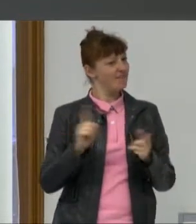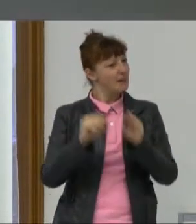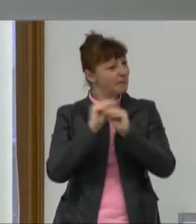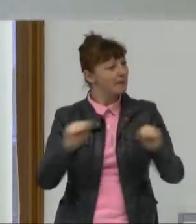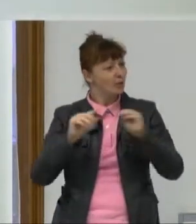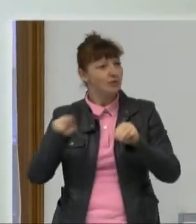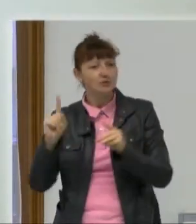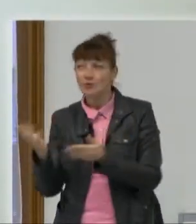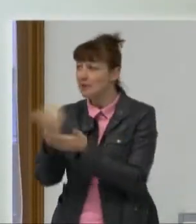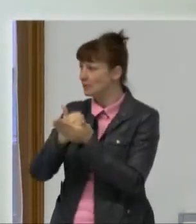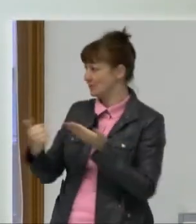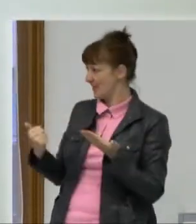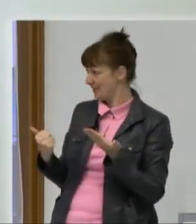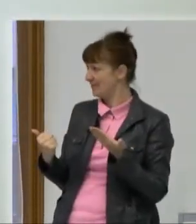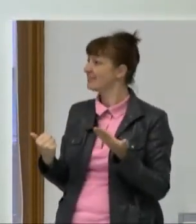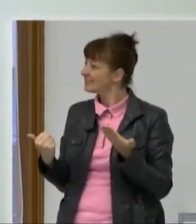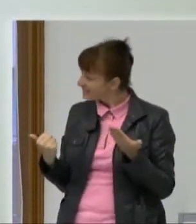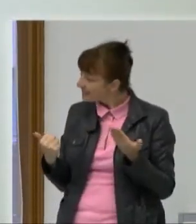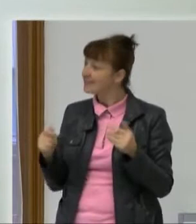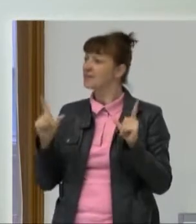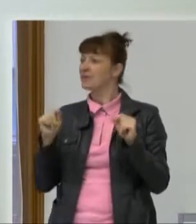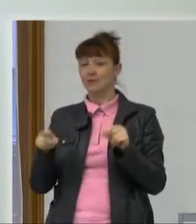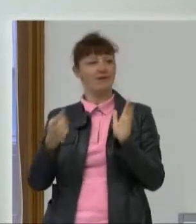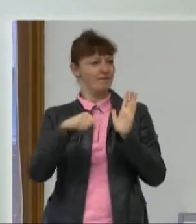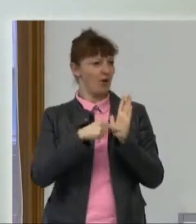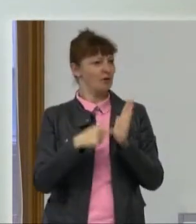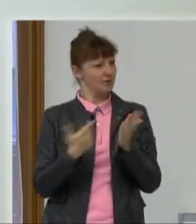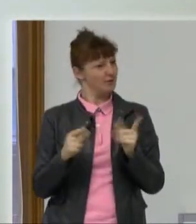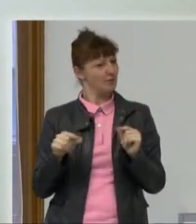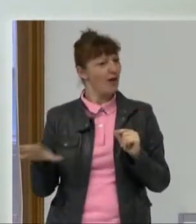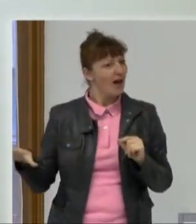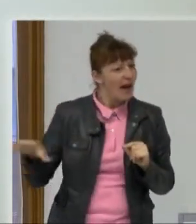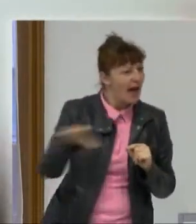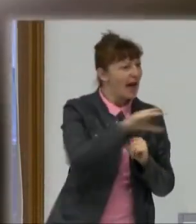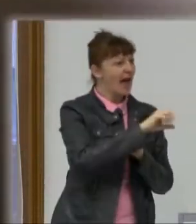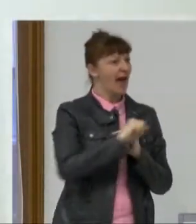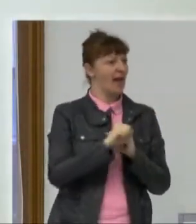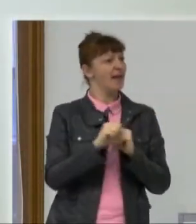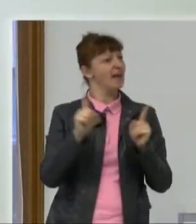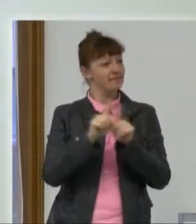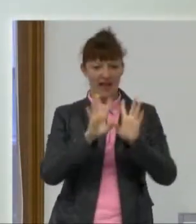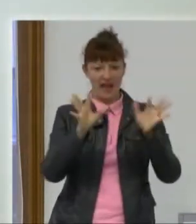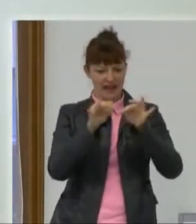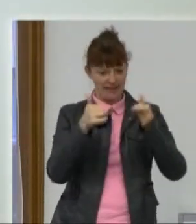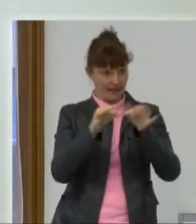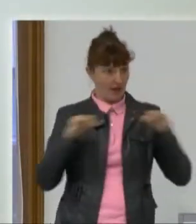nutzen. Und das bedingt die Voraussetzung, dass alle einmal vorerst räumlich zusammen